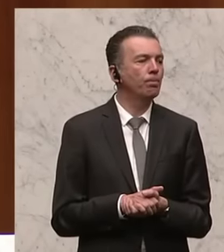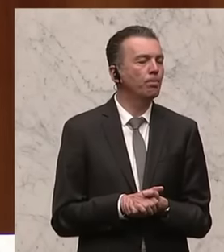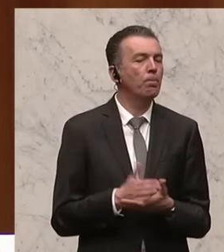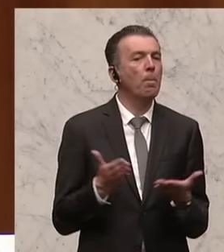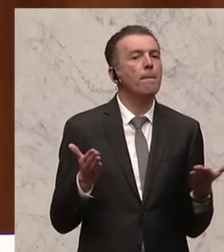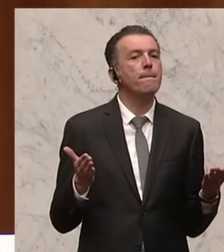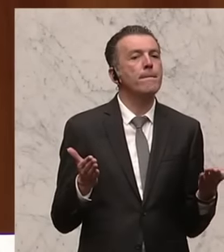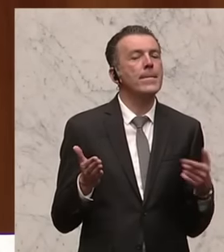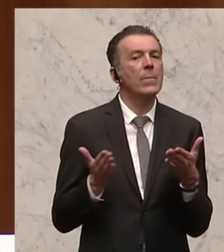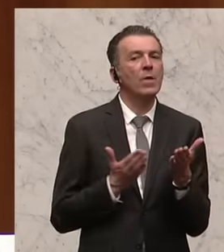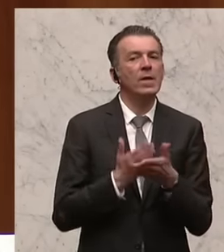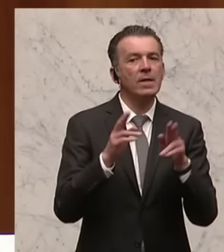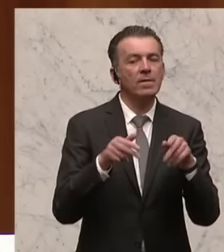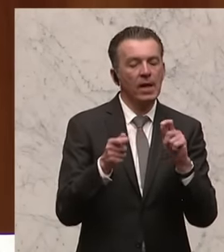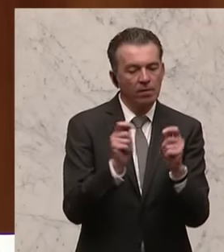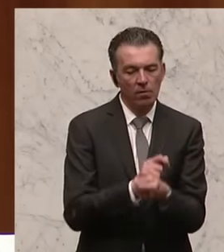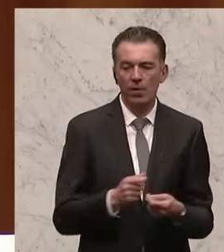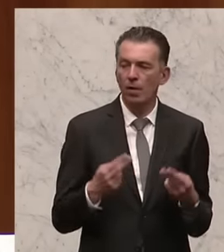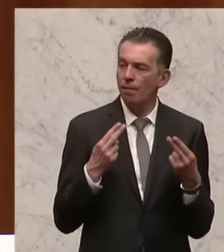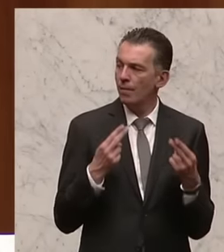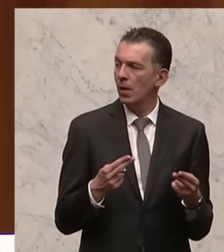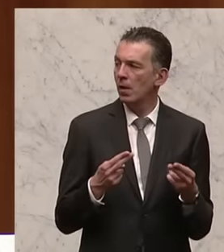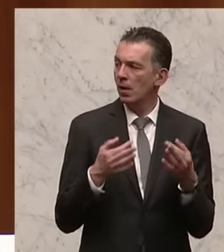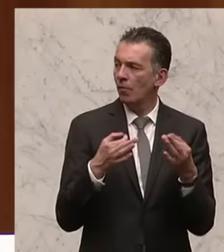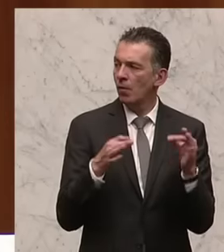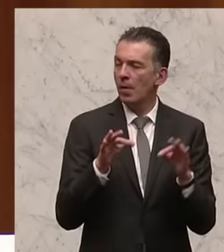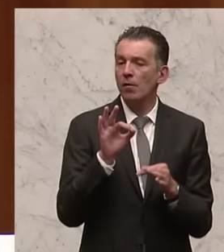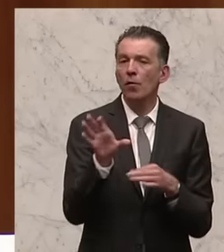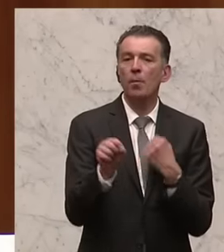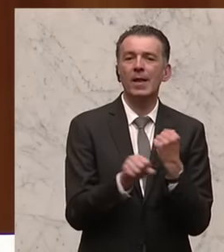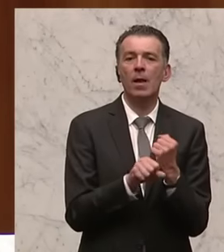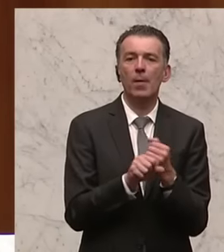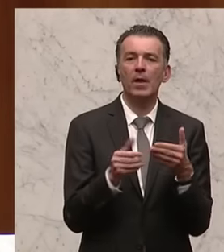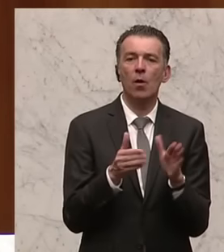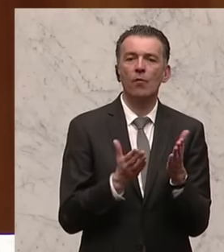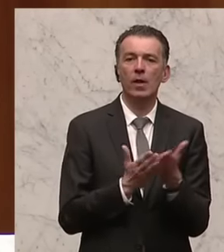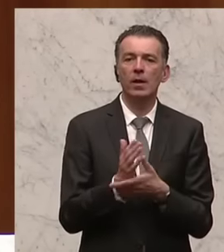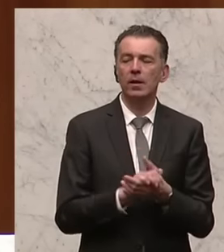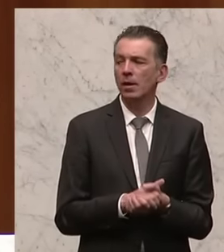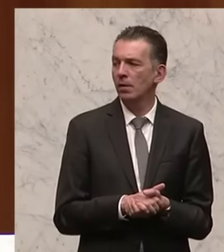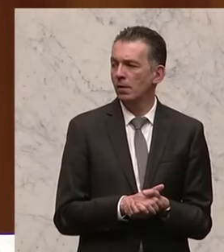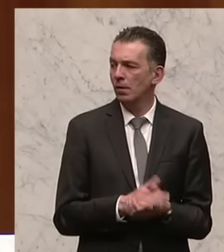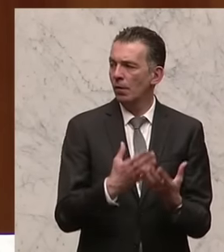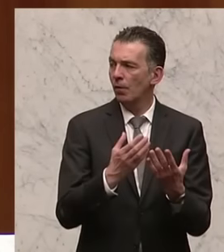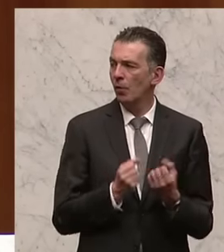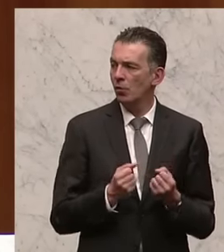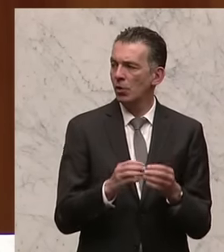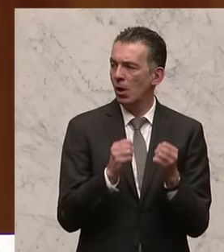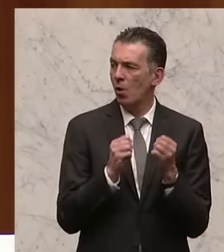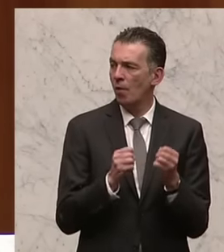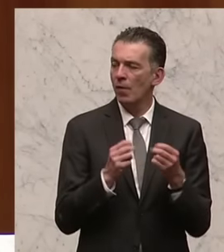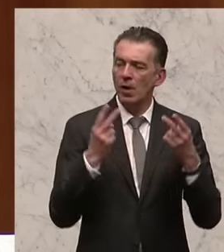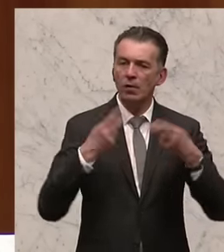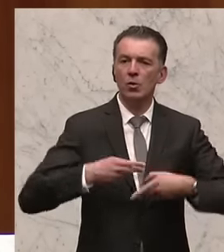geehrte Abgeordnete, dass diese Dienstrechtsnovelle wesentliche Verbesserungen für die Mitarbeiter im öffentlichen Dienst bringt. Und ich wünsche mir und hoffe auf